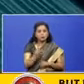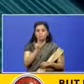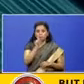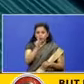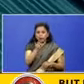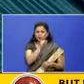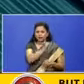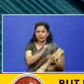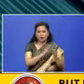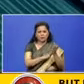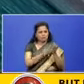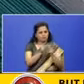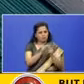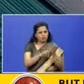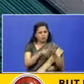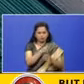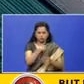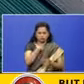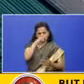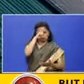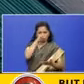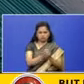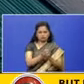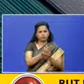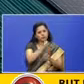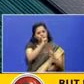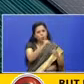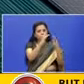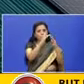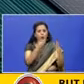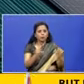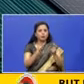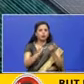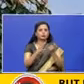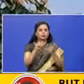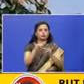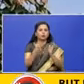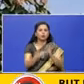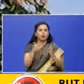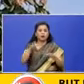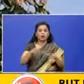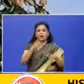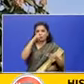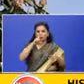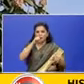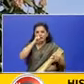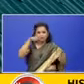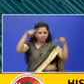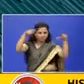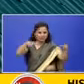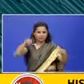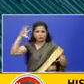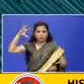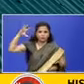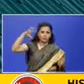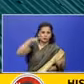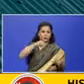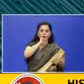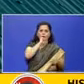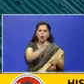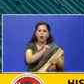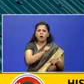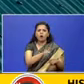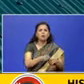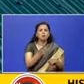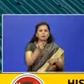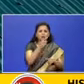से मंजूर जी ने अपने घर पर सोलर रूफटॉप प्लांट लगवाया है, उनका खर्च आधे से